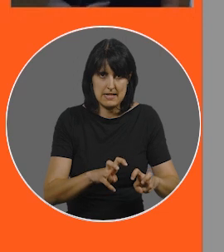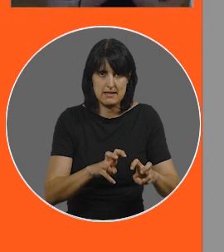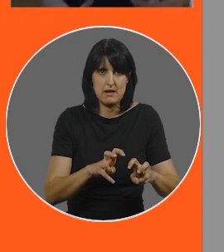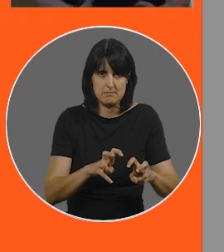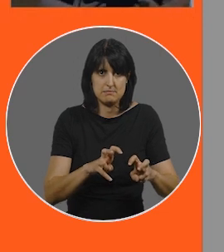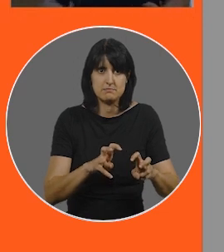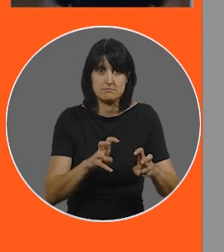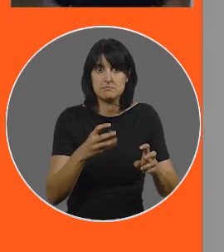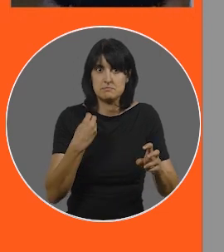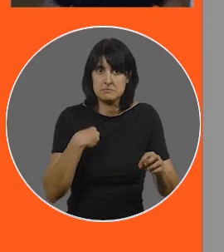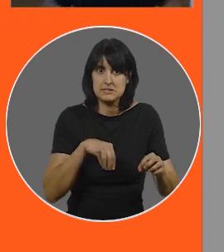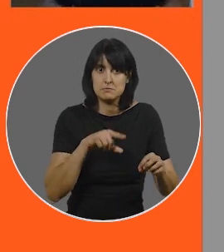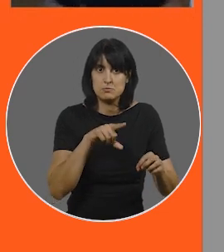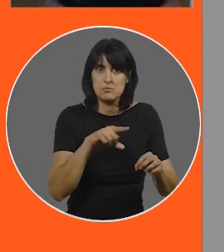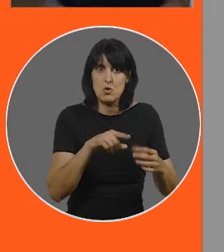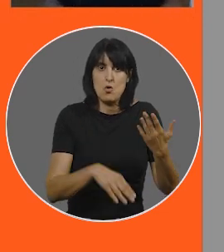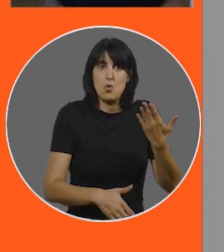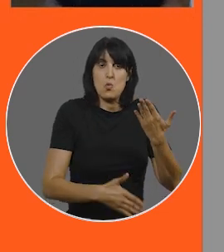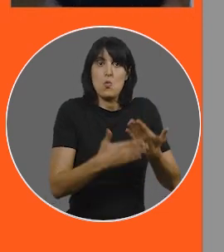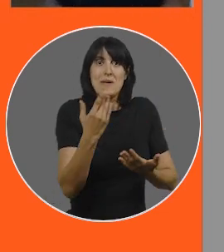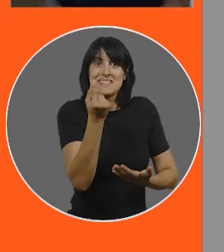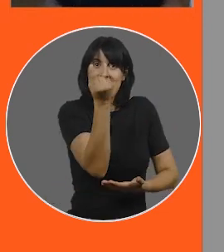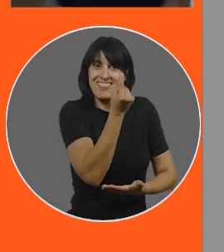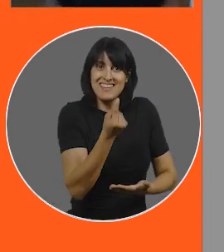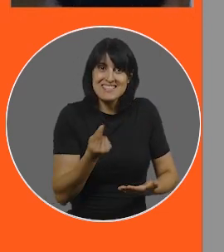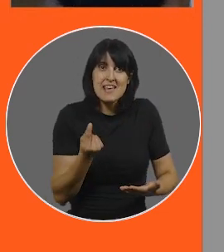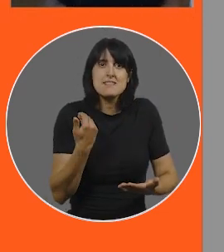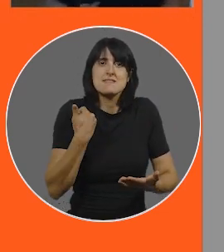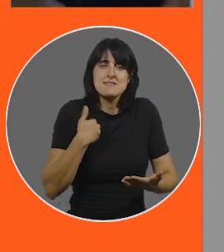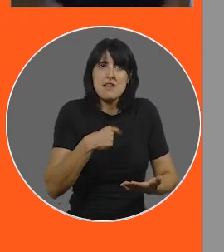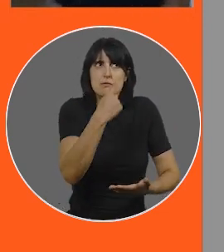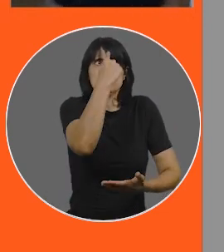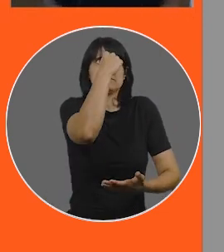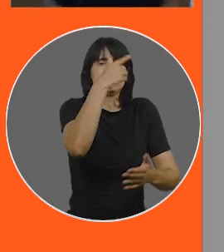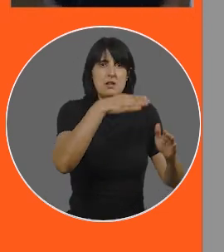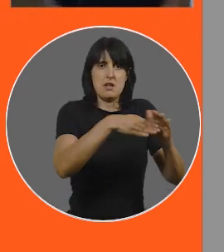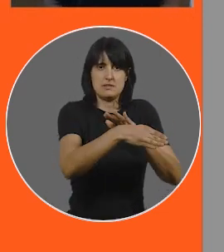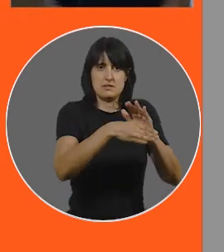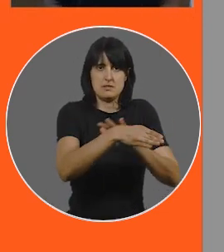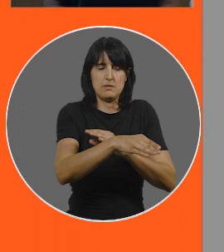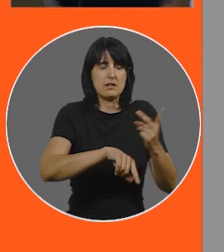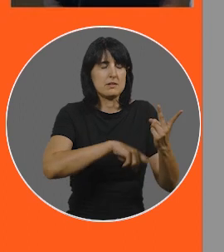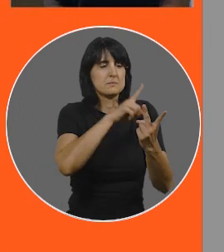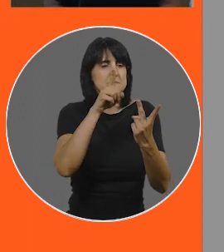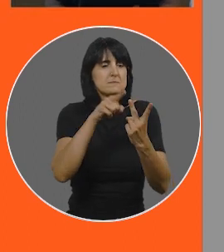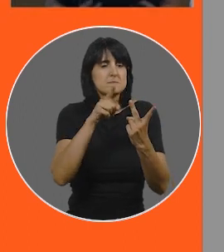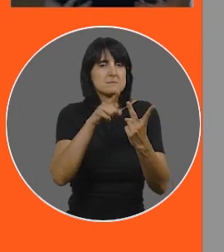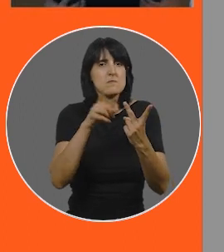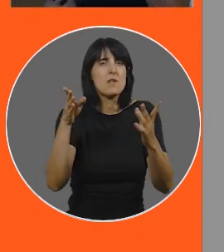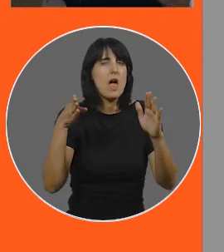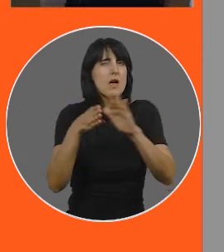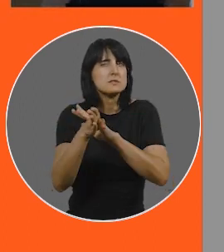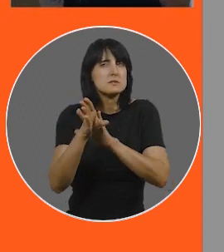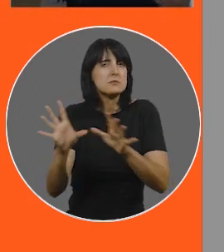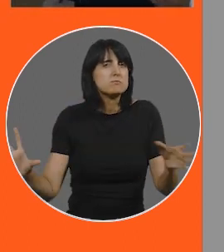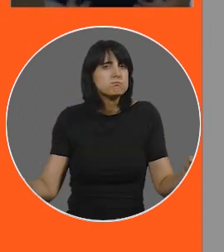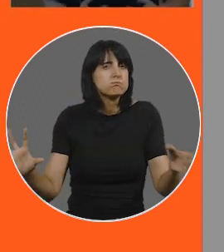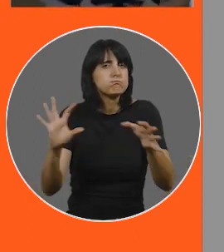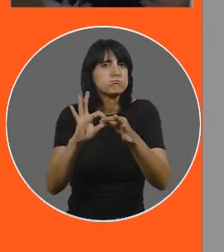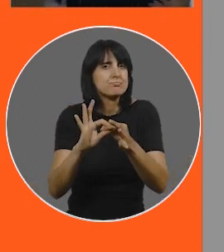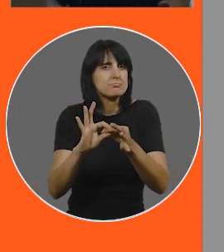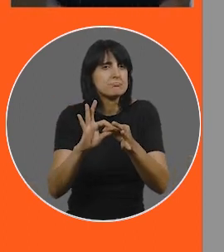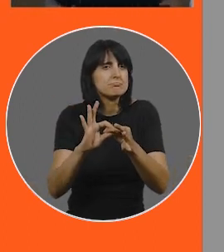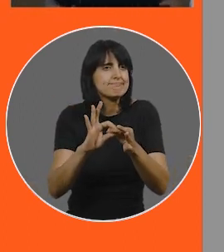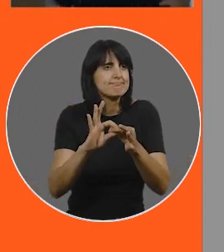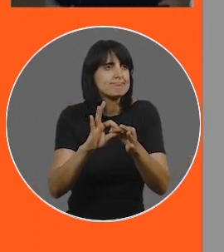de des del principi, no? Entrem amb l'accessibilitat des del principi. El segon, sobretot veure com l'accessibilitat encaixa